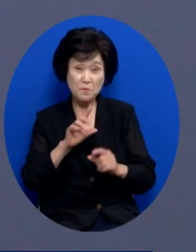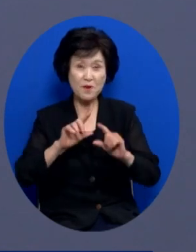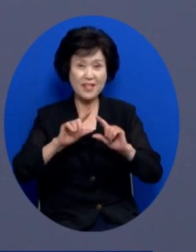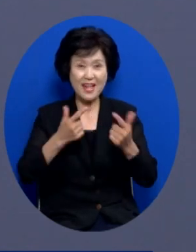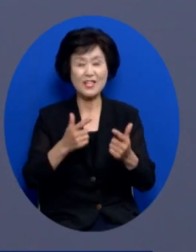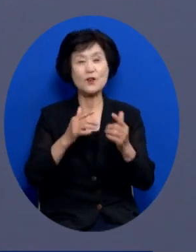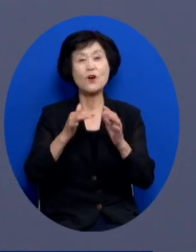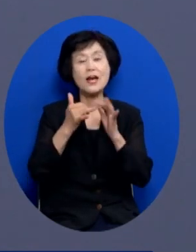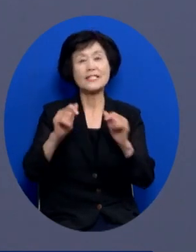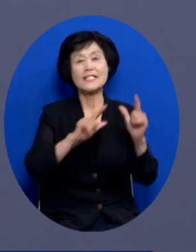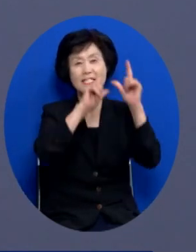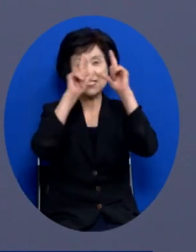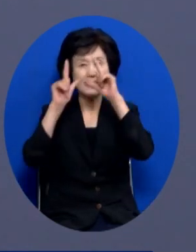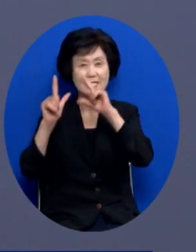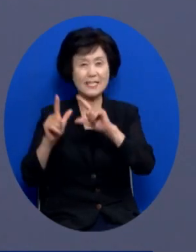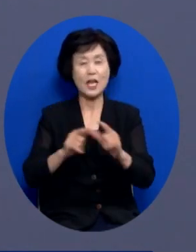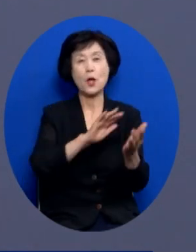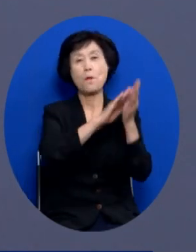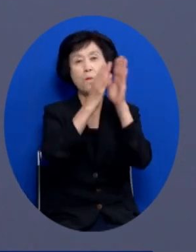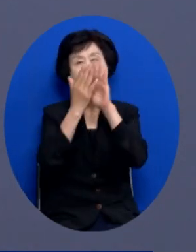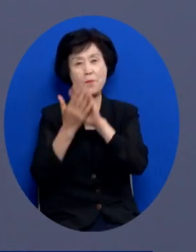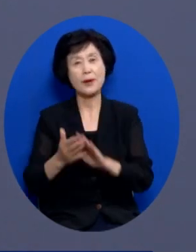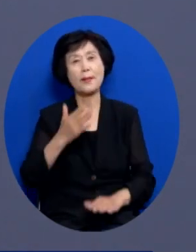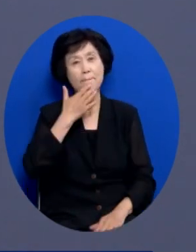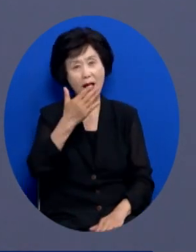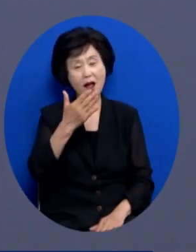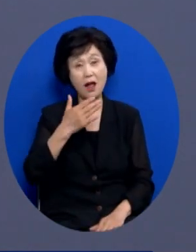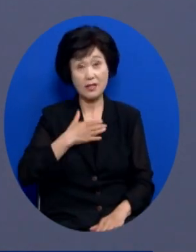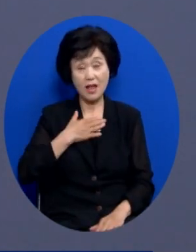있습니다. 저부터가 20대 초반 때